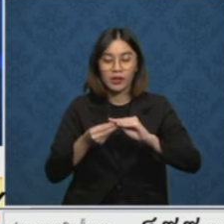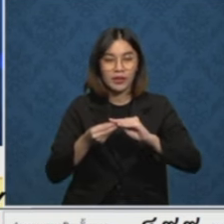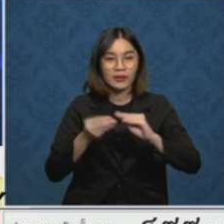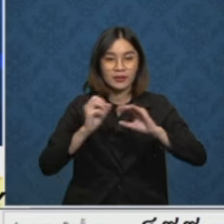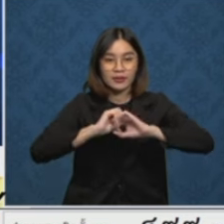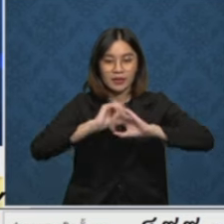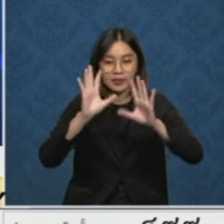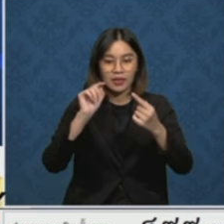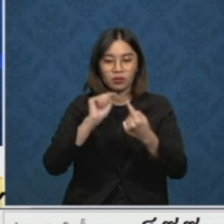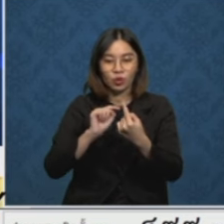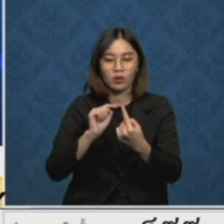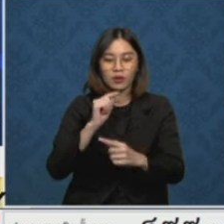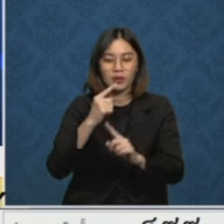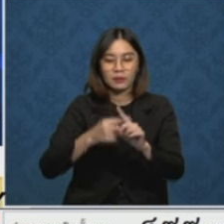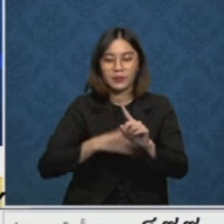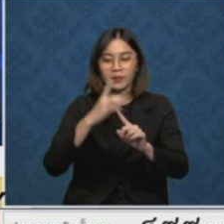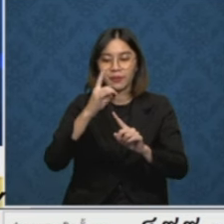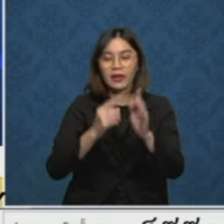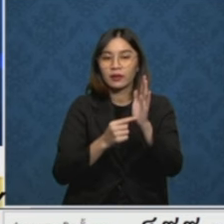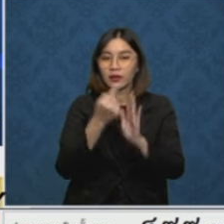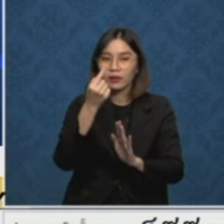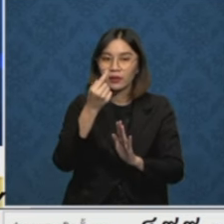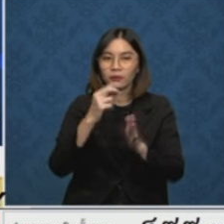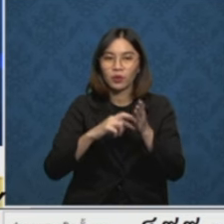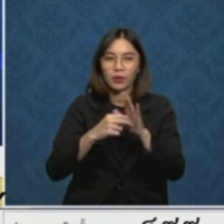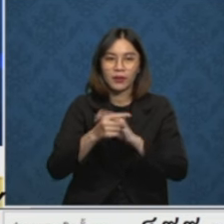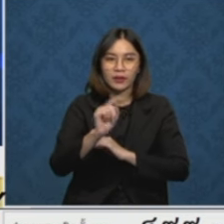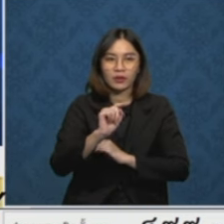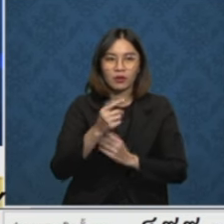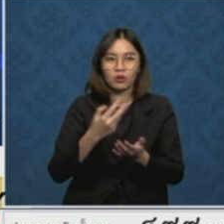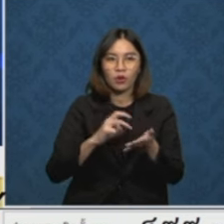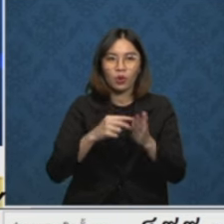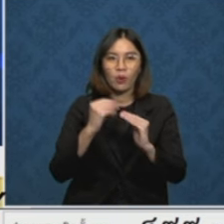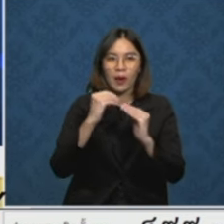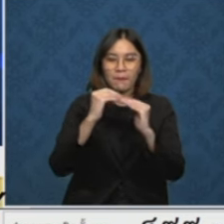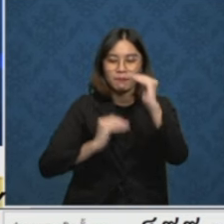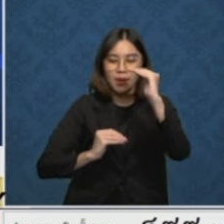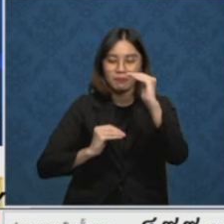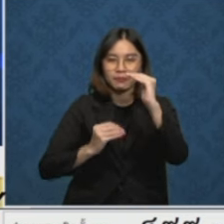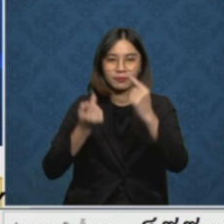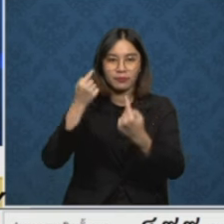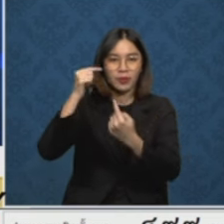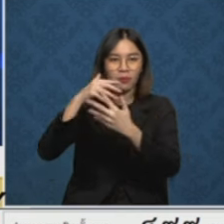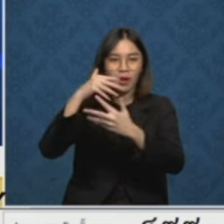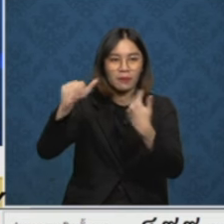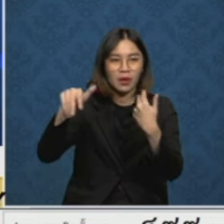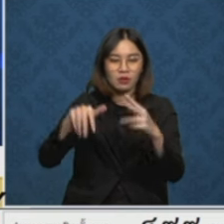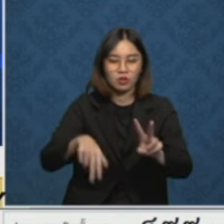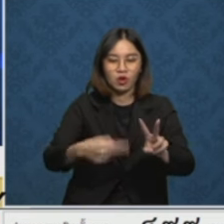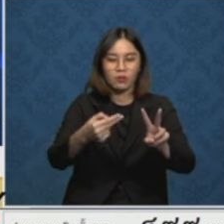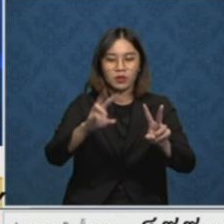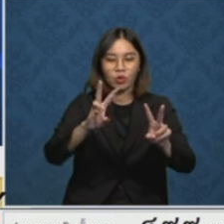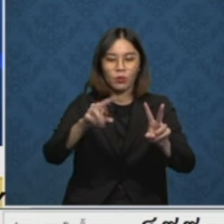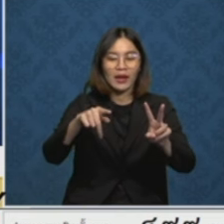ออกมาเฉพาะของตอน8เดือนแรกนะคะก็ปรากฏว่าต่ำกว่าเป้าไปแล้ว 26,000 ล้านบาท